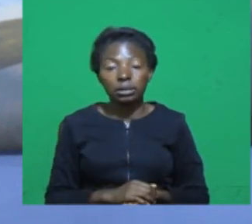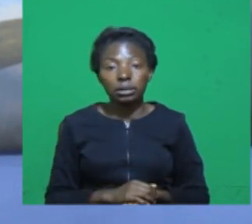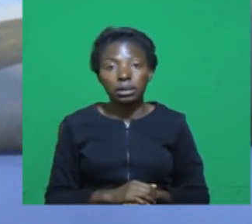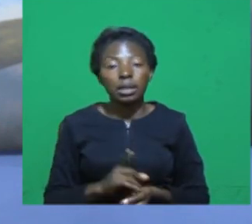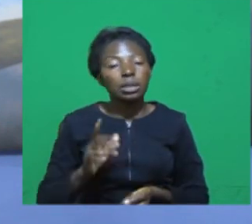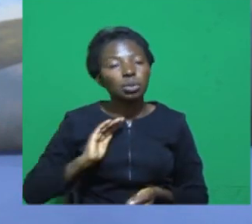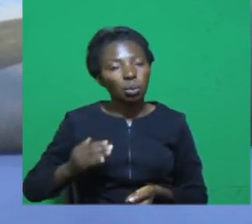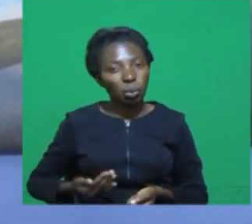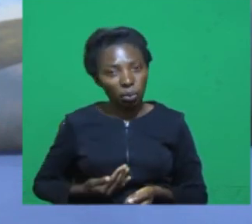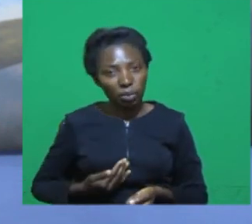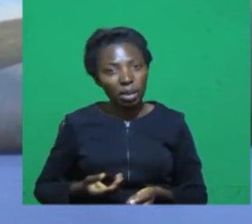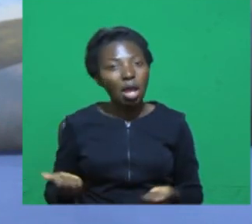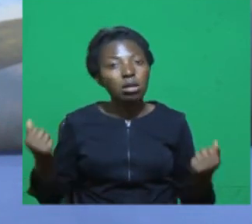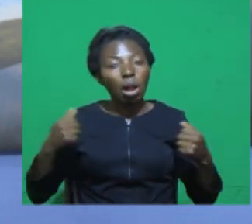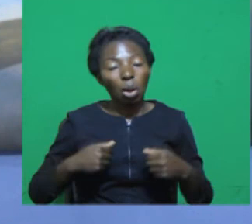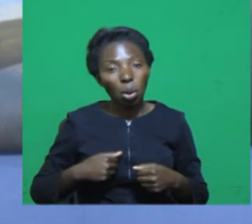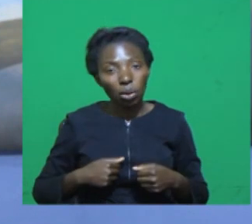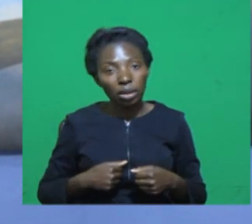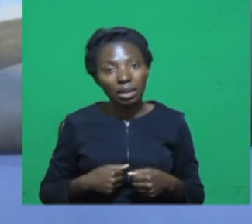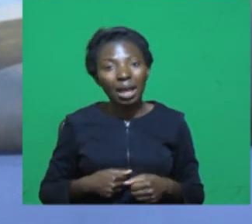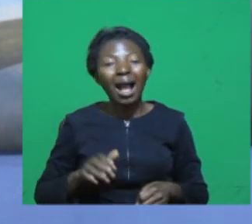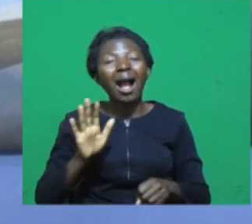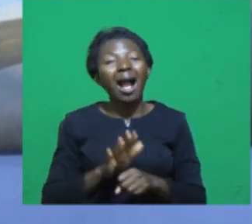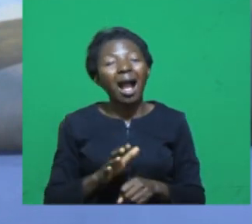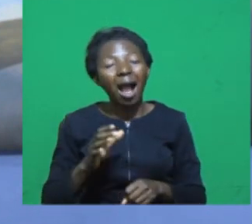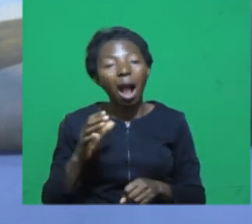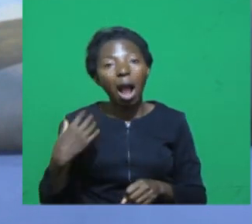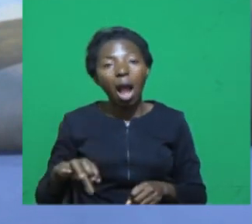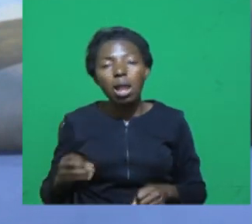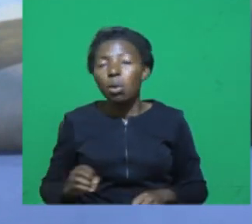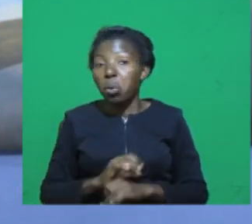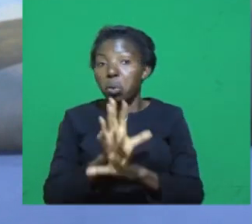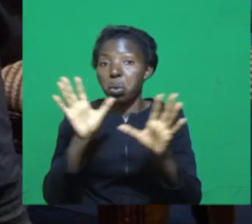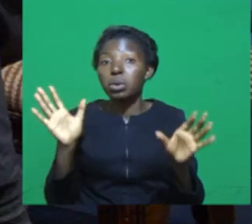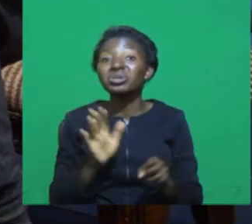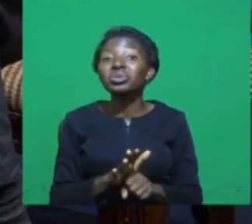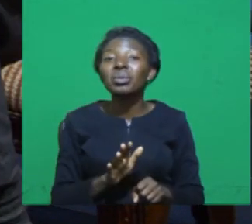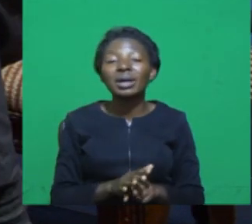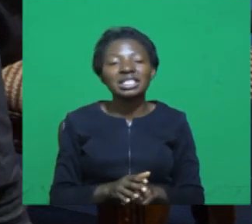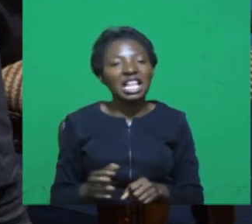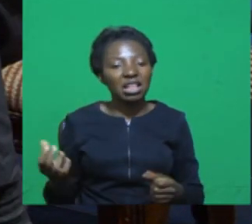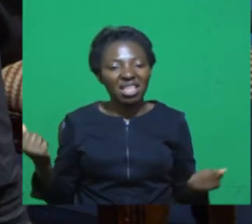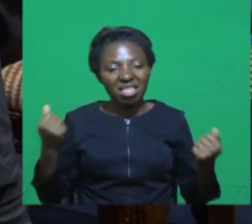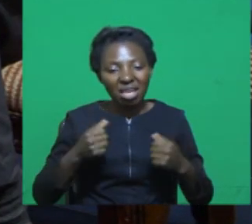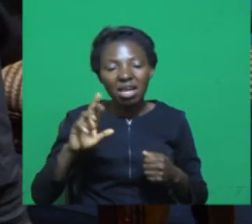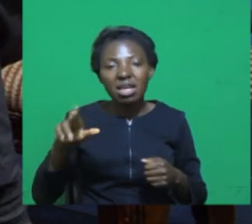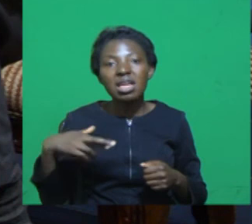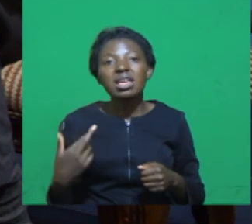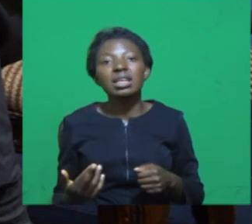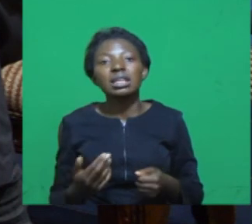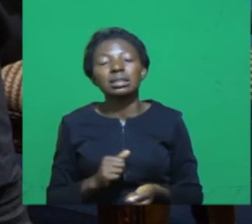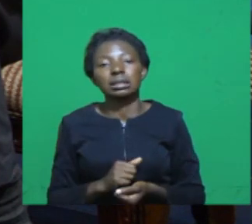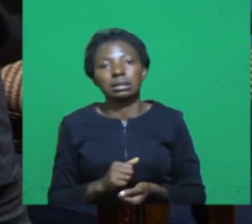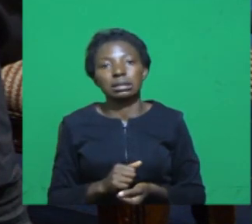Atsanangurwa achinzi anga akapfeka loud colors, anga aine nguo tsvuku, aine